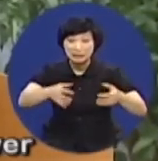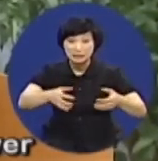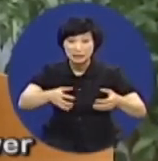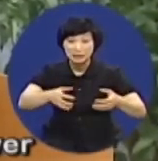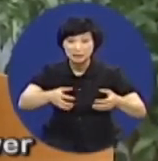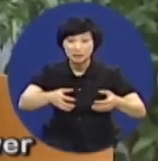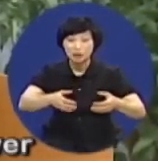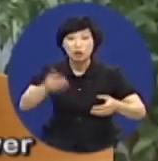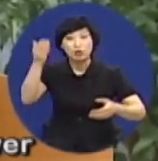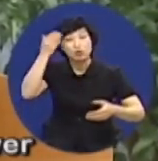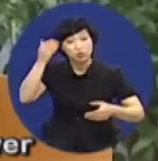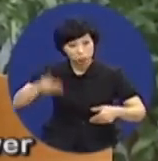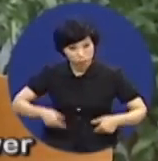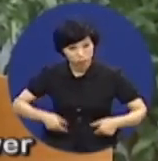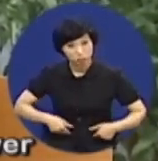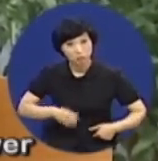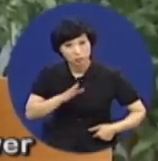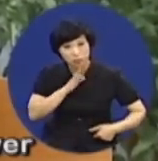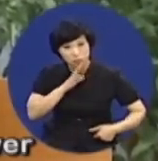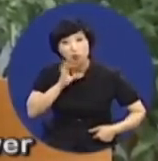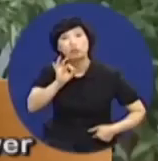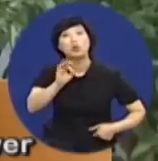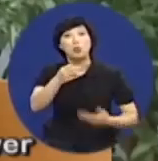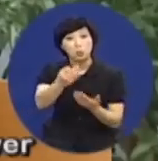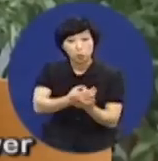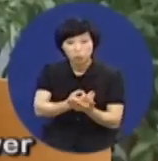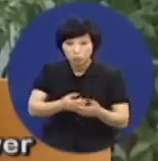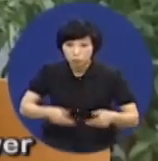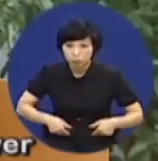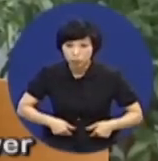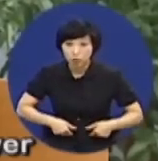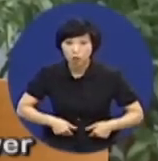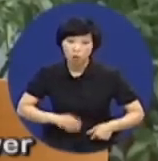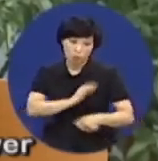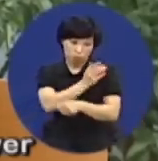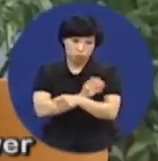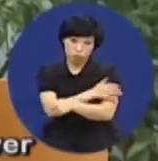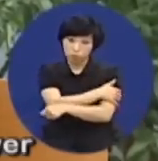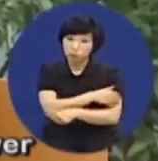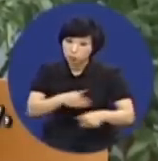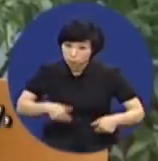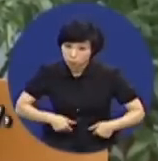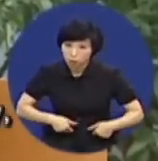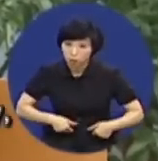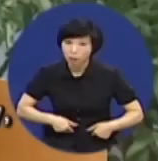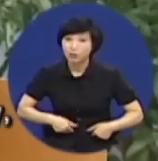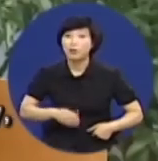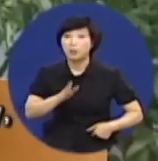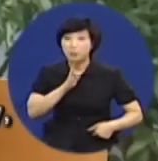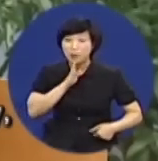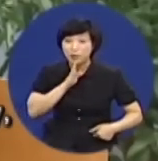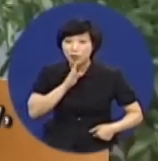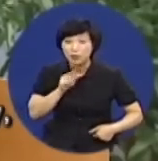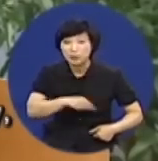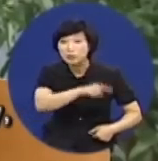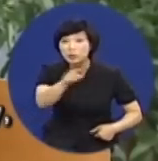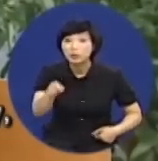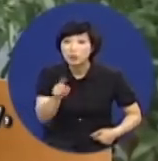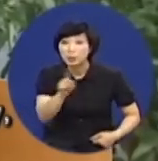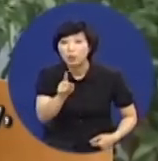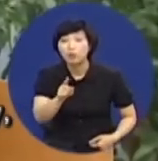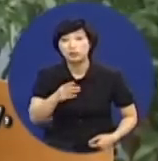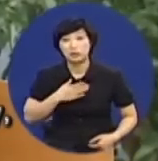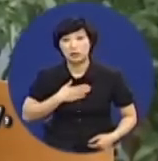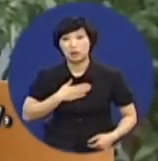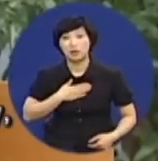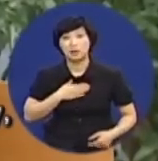の世で知識もお金も権力も必要ですけれども、そ